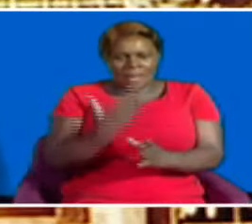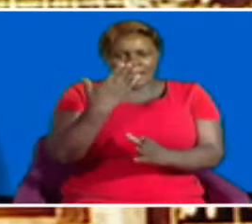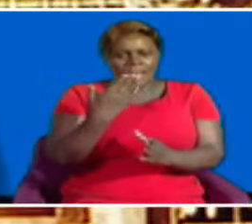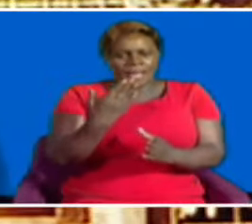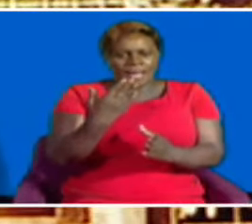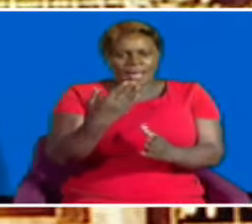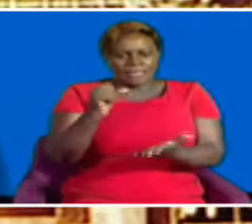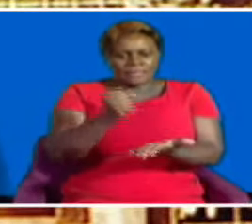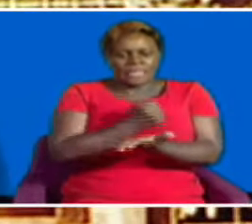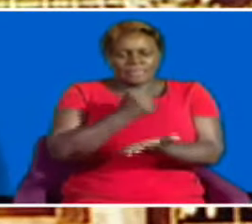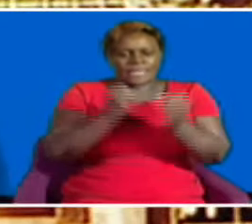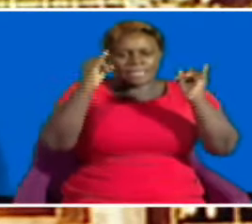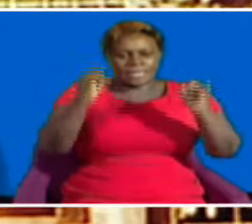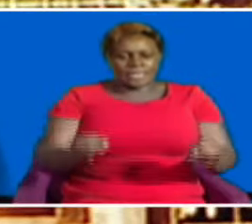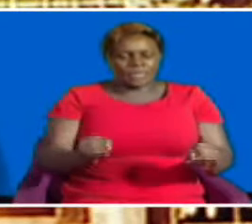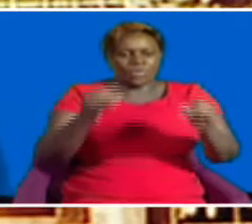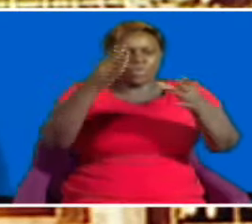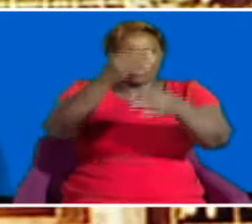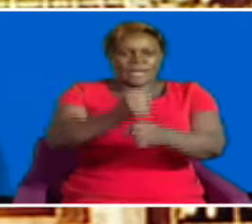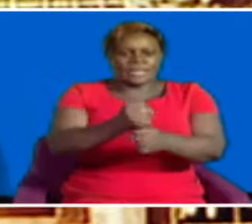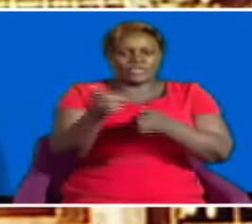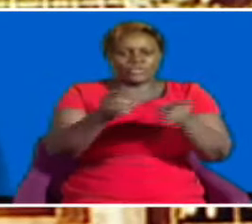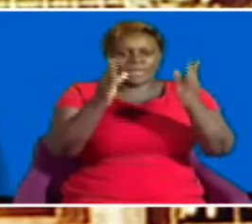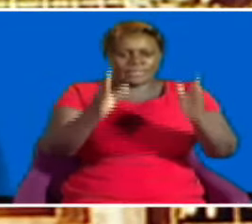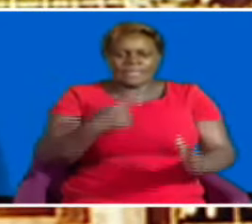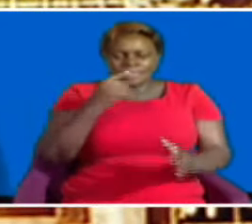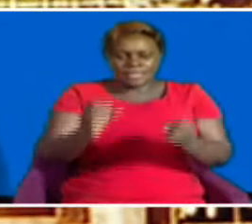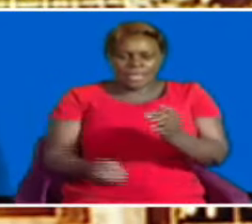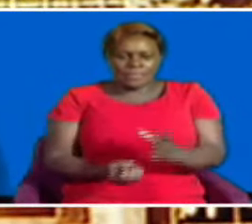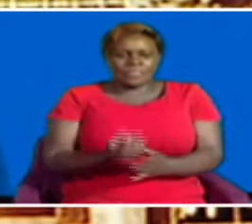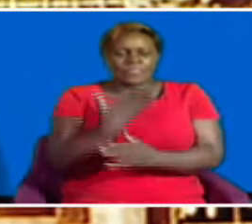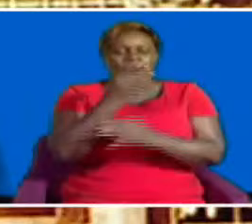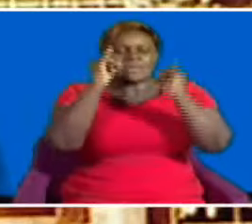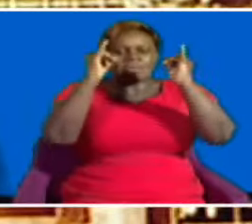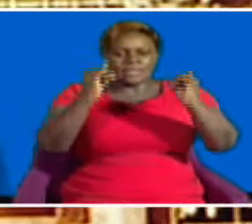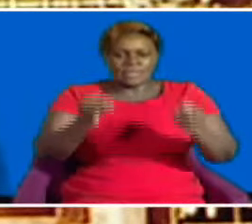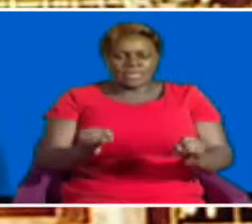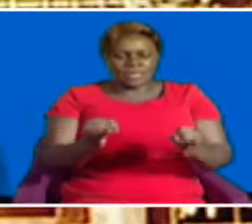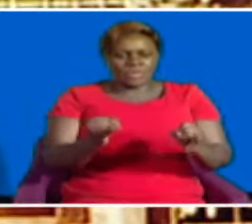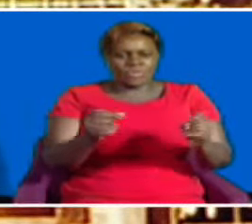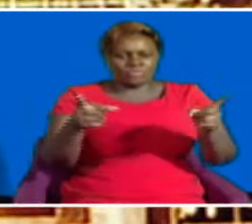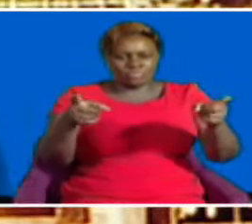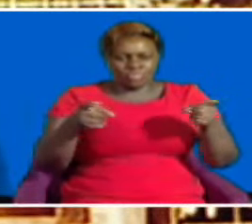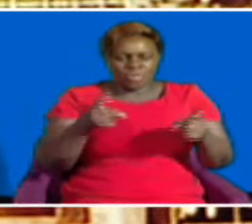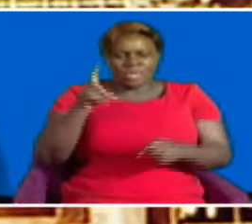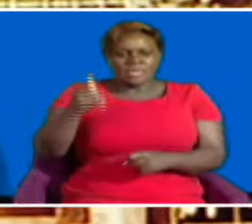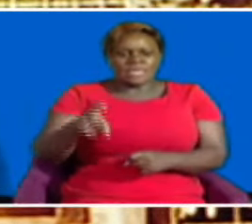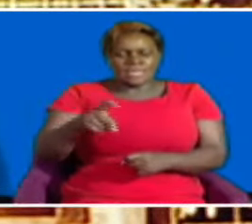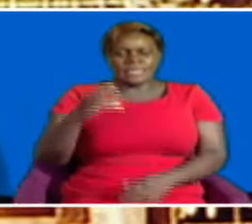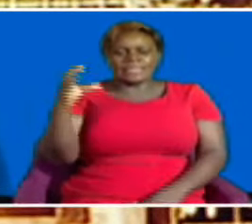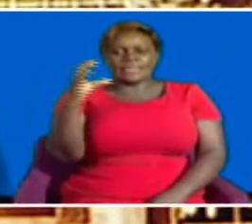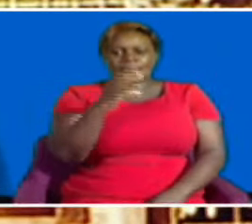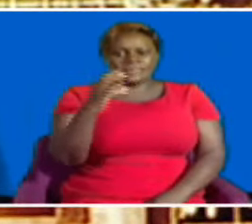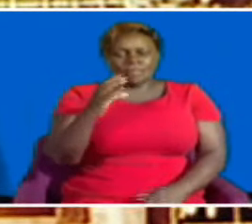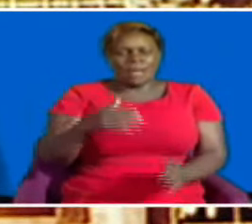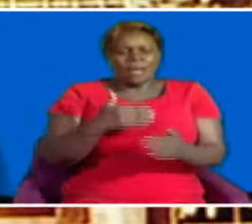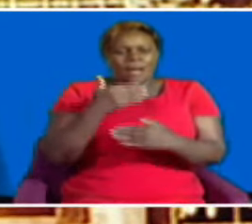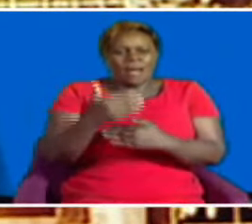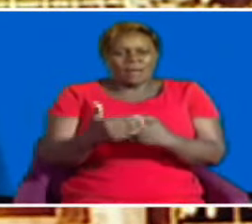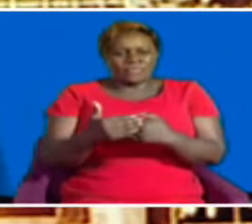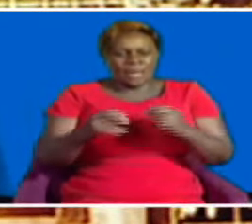mpya. Usimamizi wa kampuni hiyo umesema kwamba uzinduzi wa chapa hiyo mpya kumevutiwa na uhitaji wa wateja wake baada ya